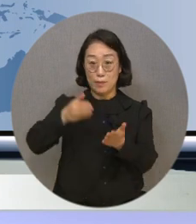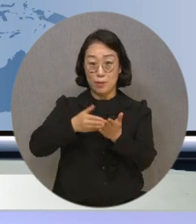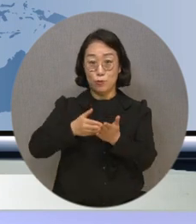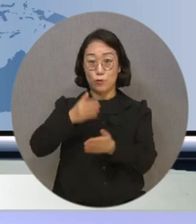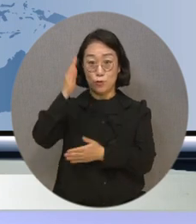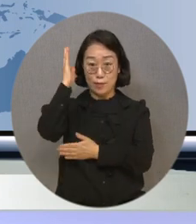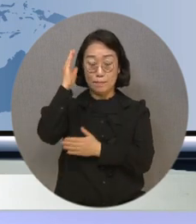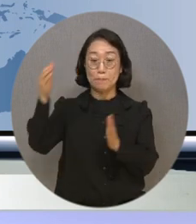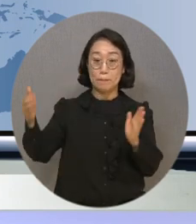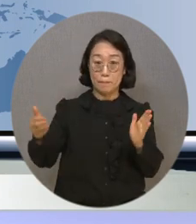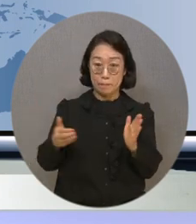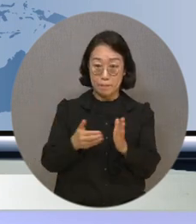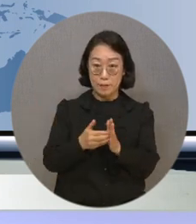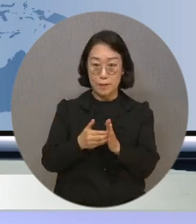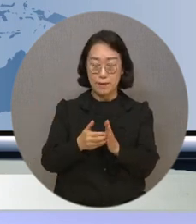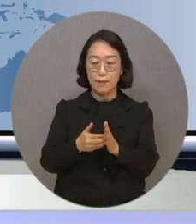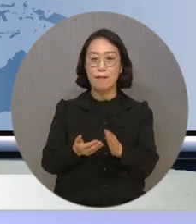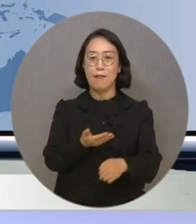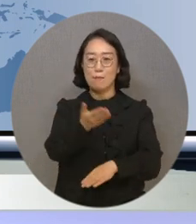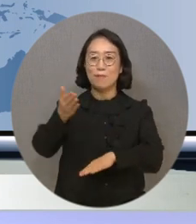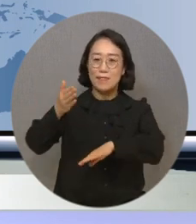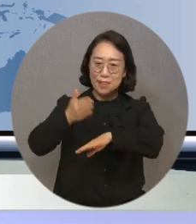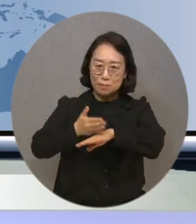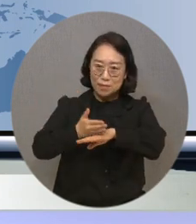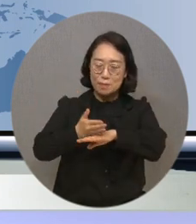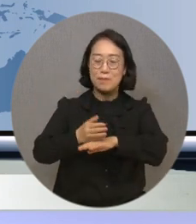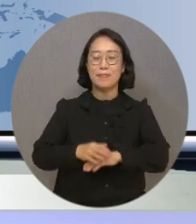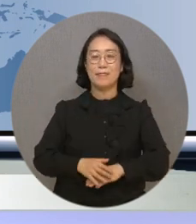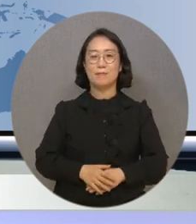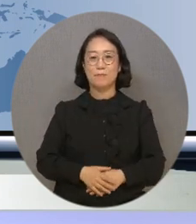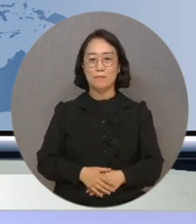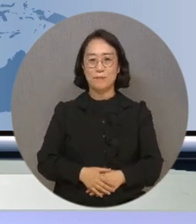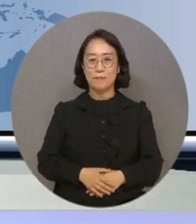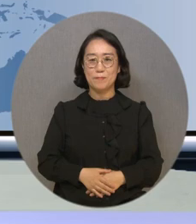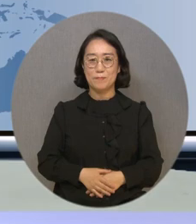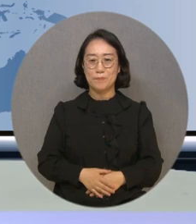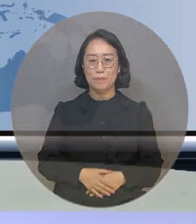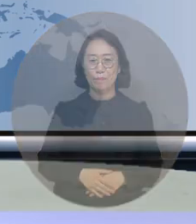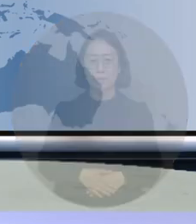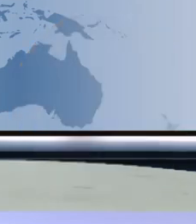복제티비 뉴스 24를 마칩니다 시청해주신 여러분 고맙습니다